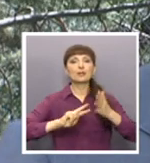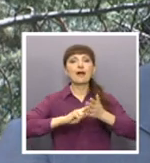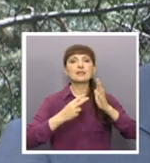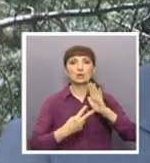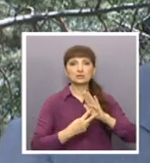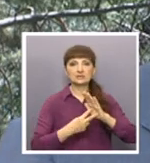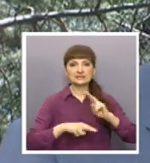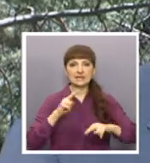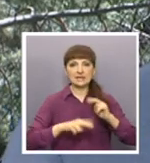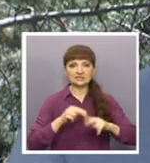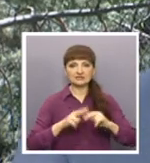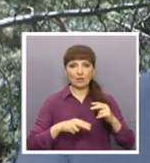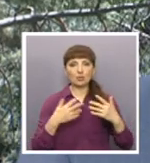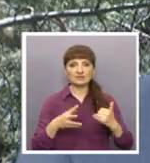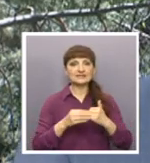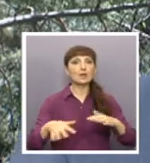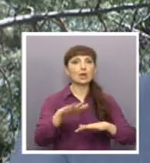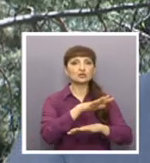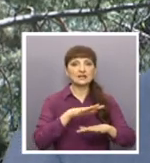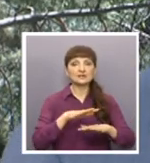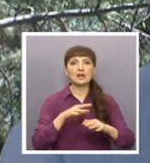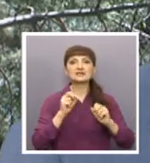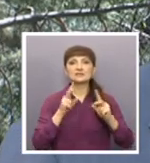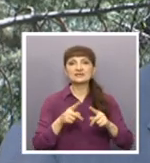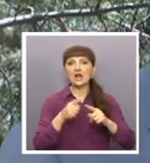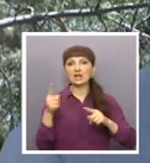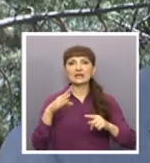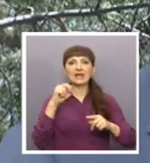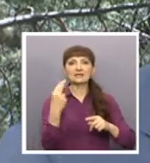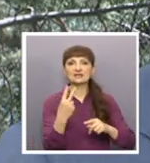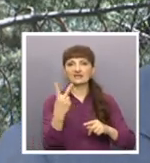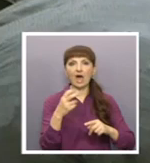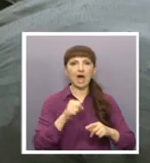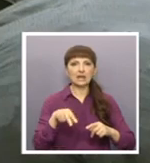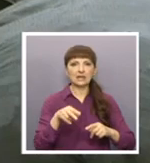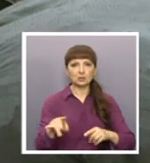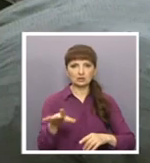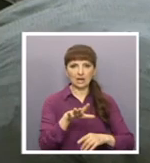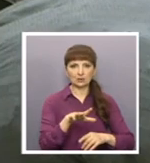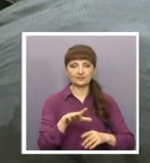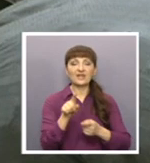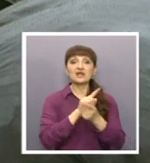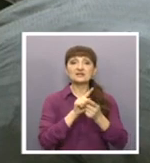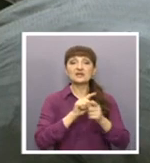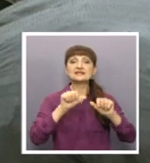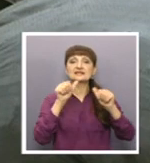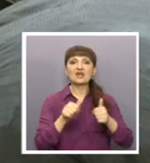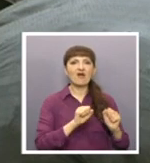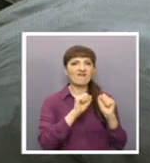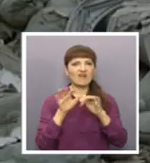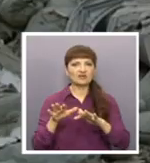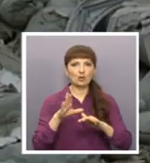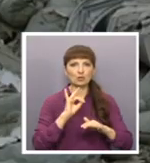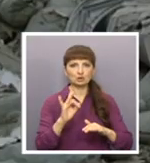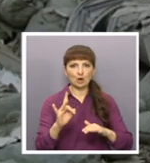сейчас прорабатываем вот земельный участок, который находится в санитарно-защитной зоне ТЭЦ-2 в Алатауском районе. Изменится и схема вывоза мусора с